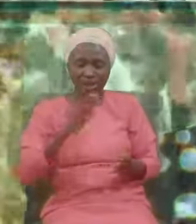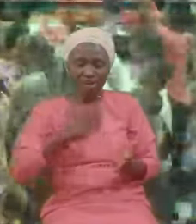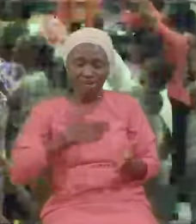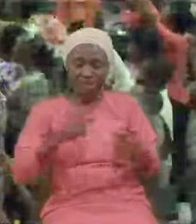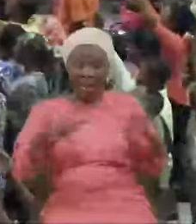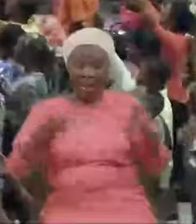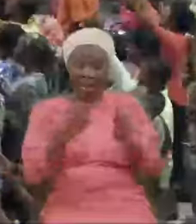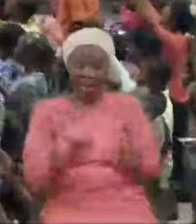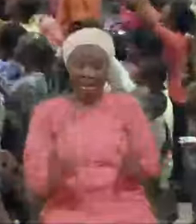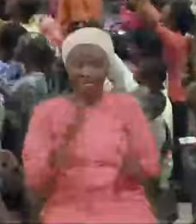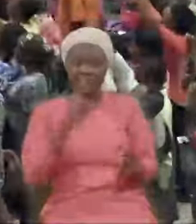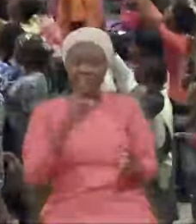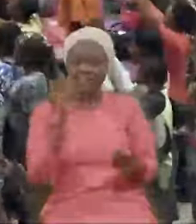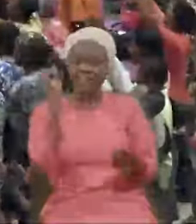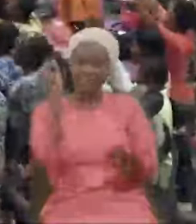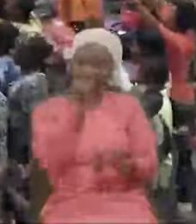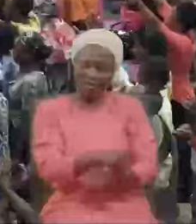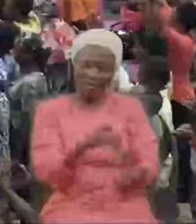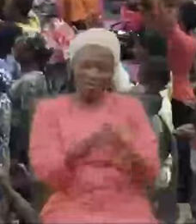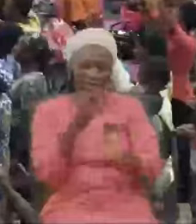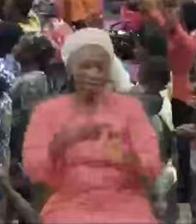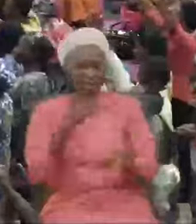Mes ennemis sont vaincus.